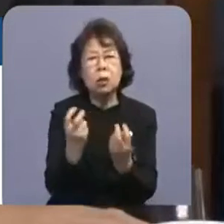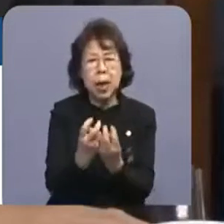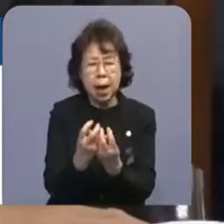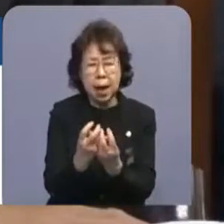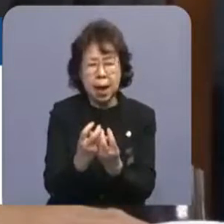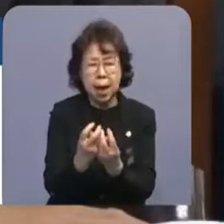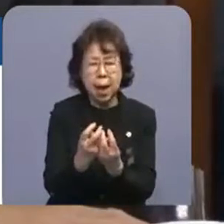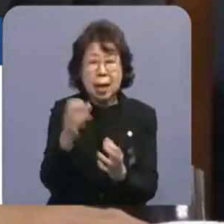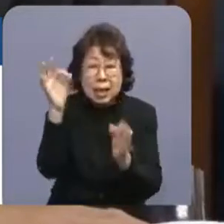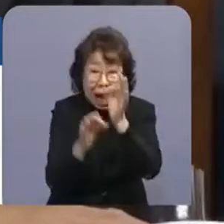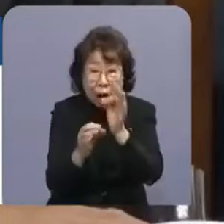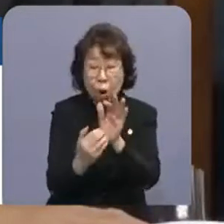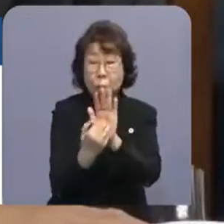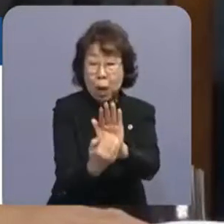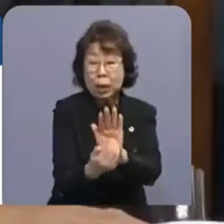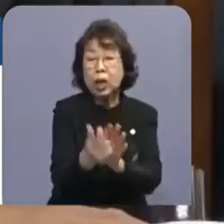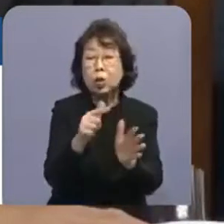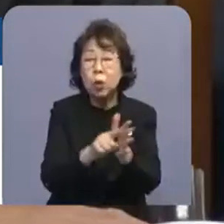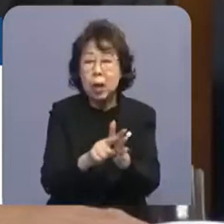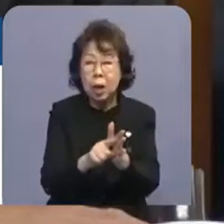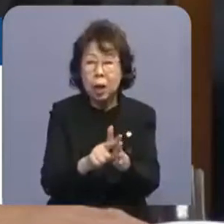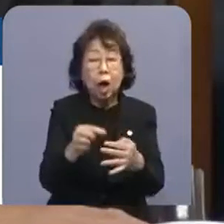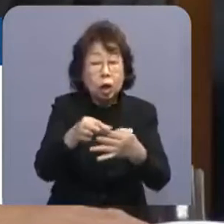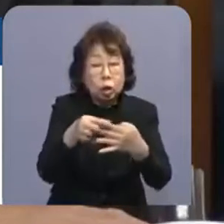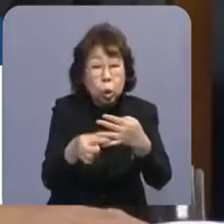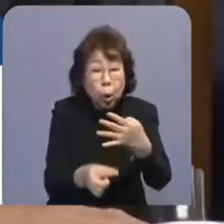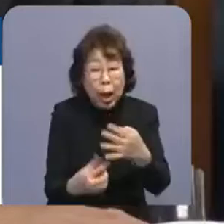그 사고에 대해서 어떻게 조례로